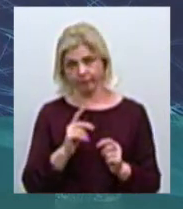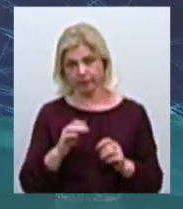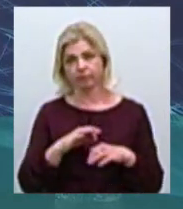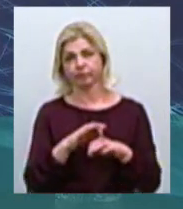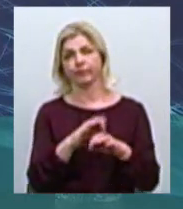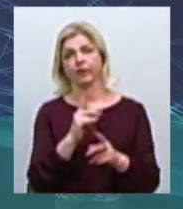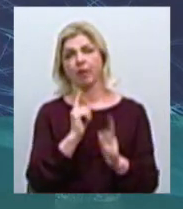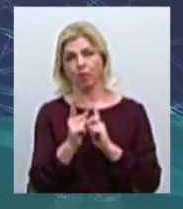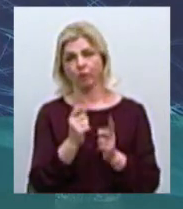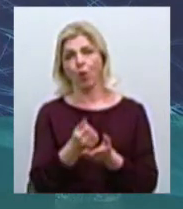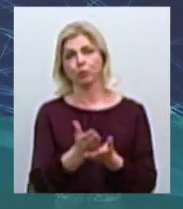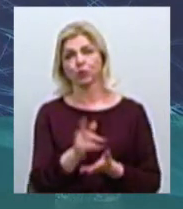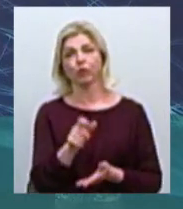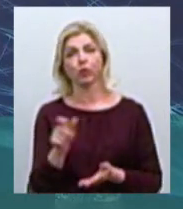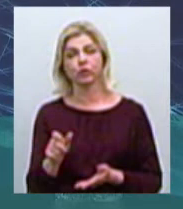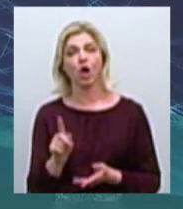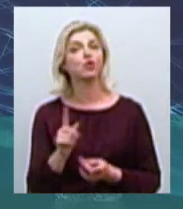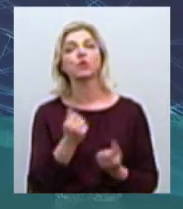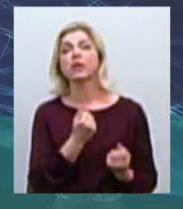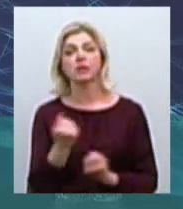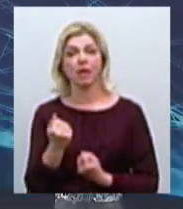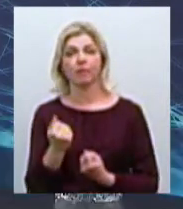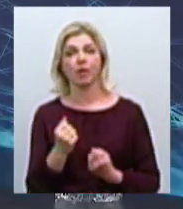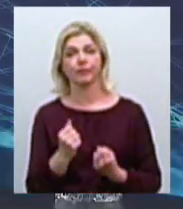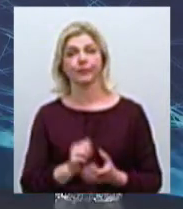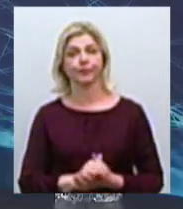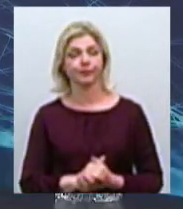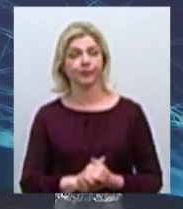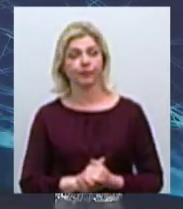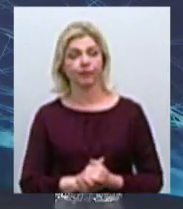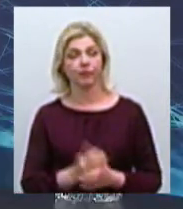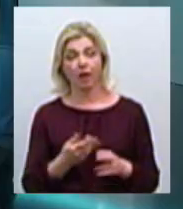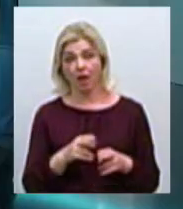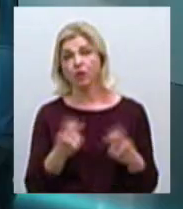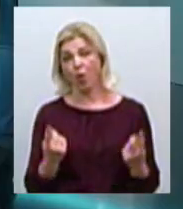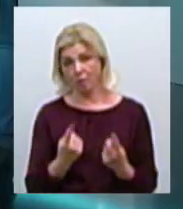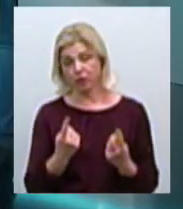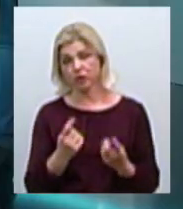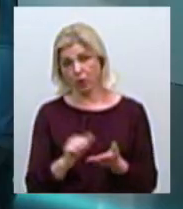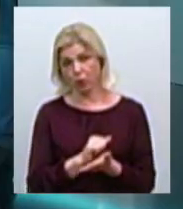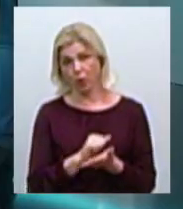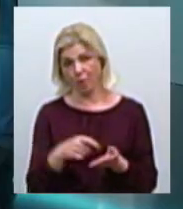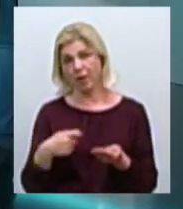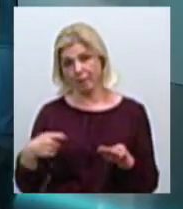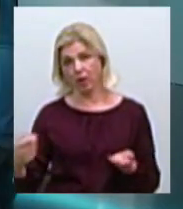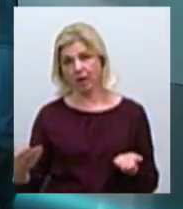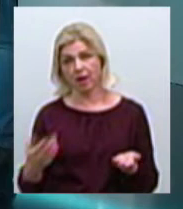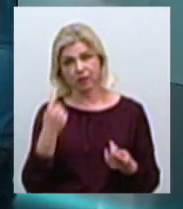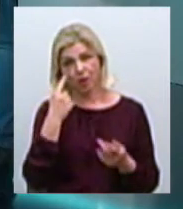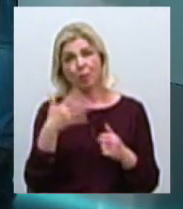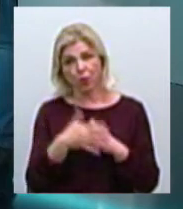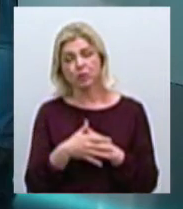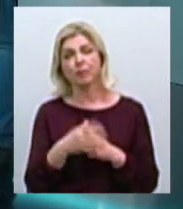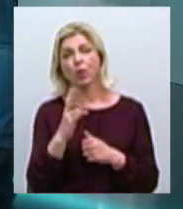обслуживать наших граждан. А что самое гальмует процесс? Это просто обычная бюрократия. Ну, зрозуміло, просто якщо можна... Есть